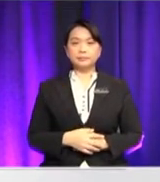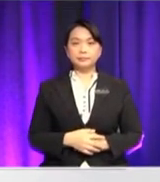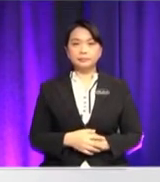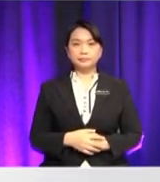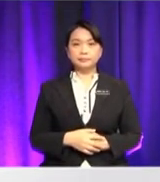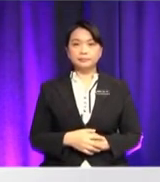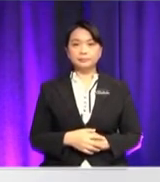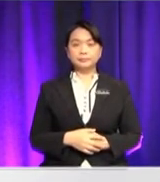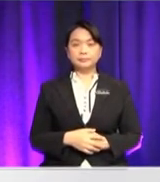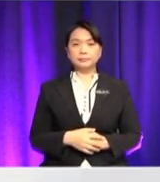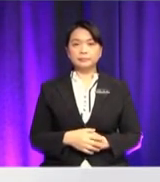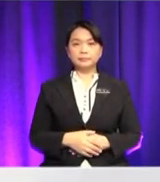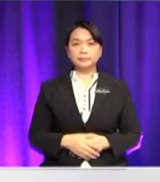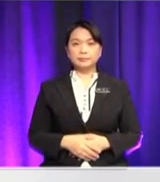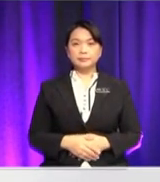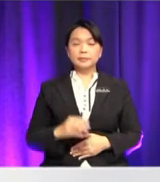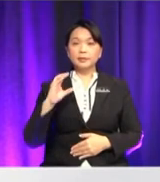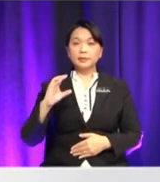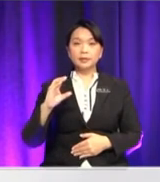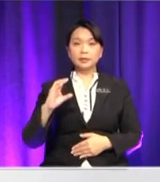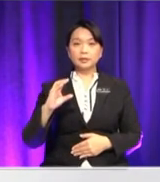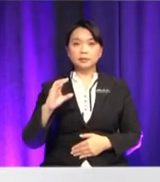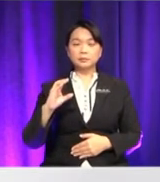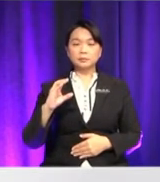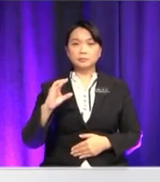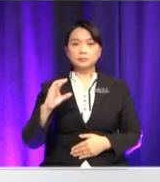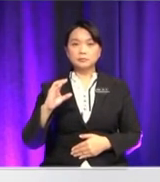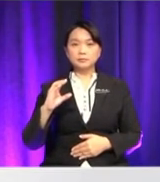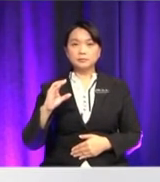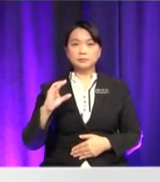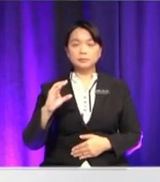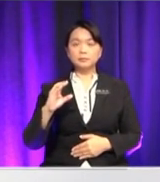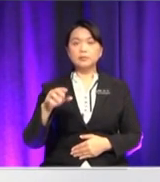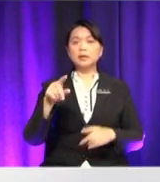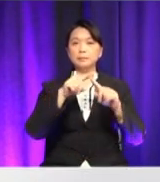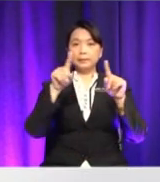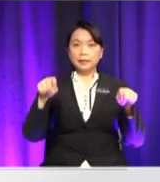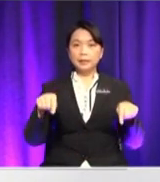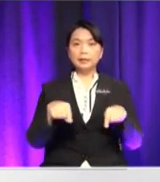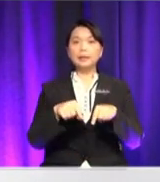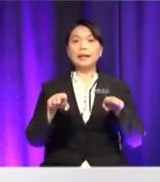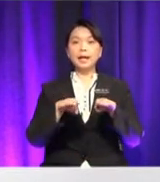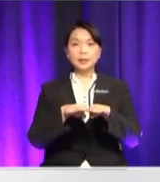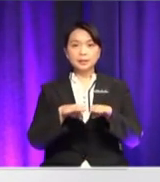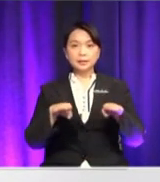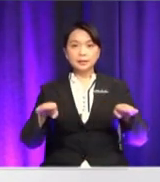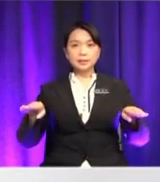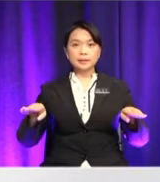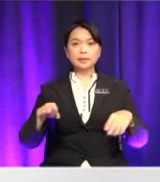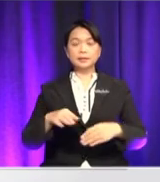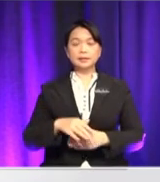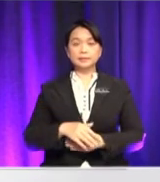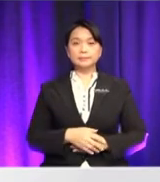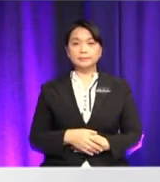Hana lah tapak sih Hai beli lantai pelan lantai ya